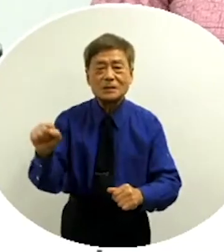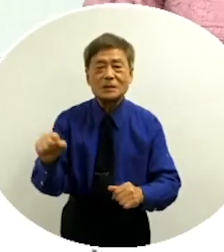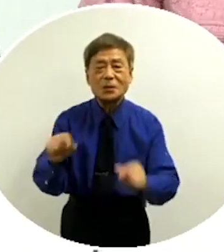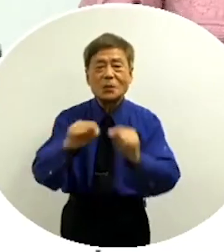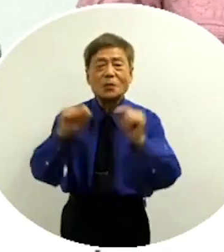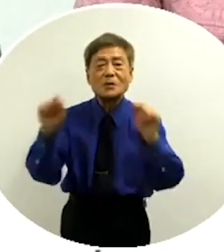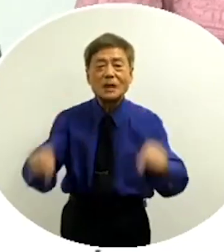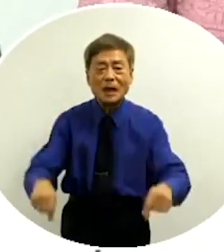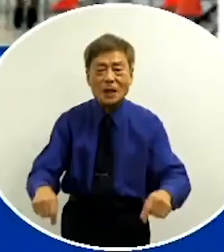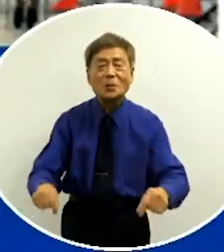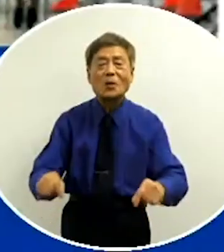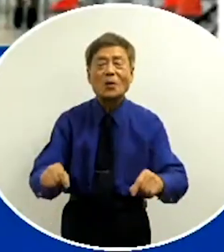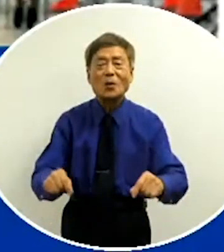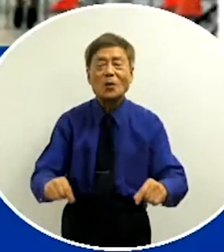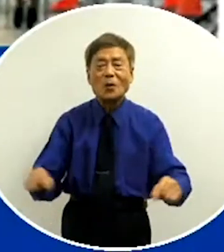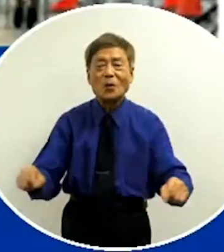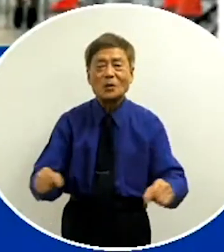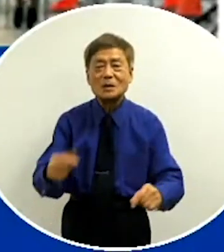麻痺